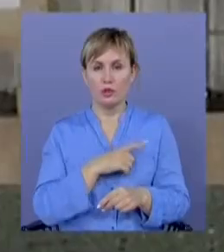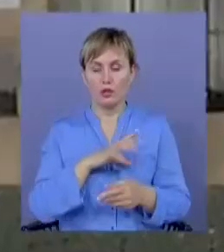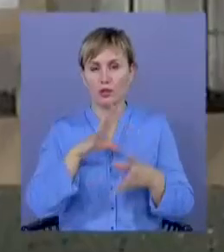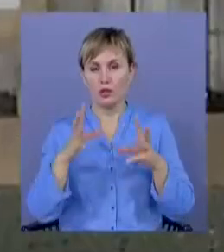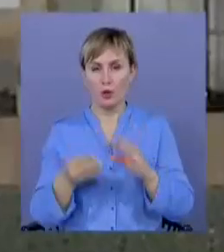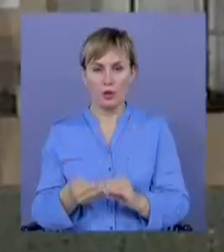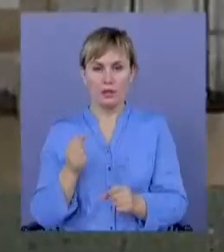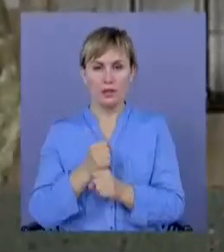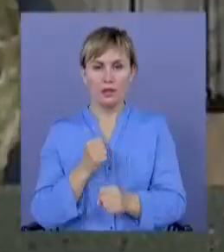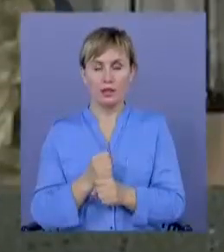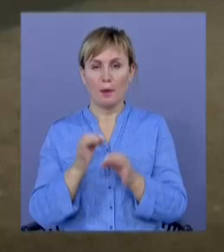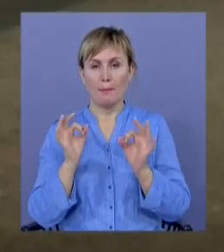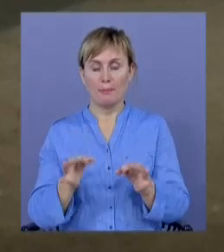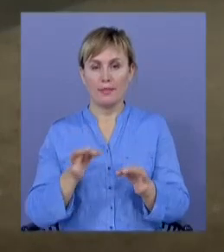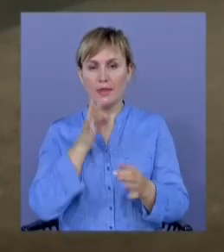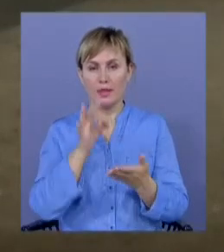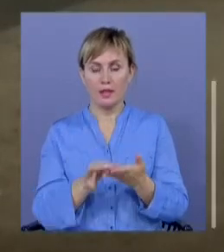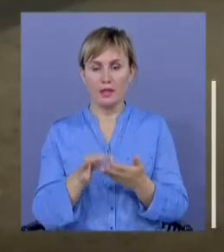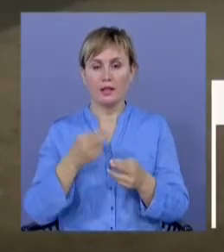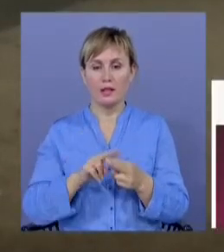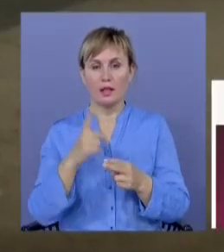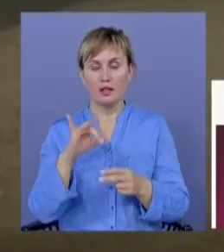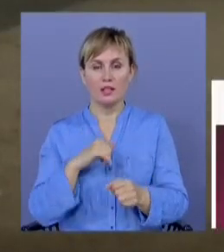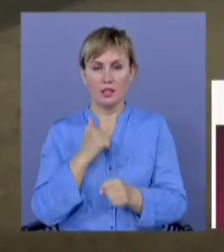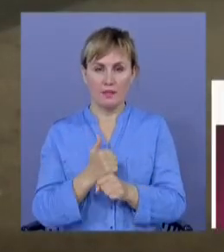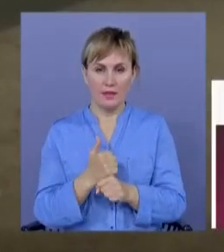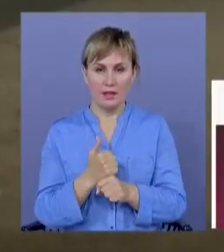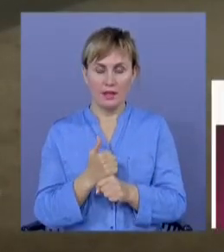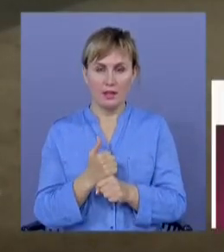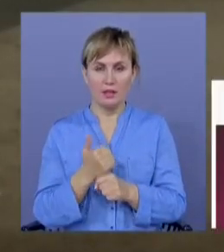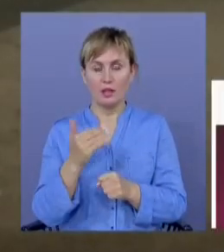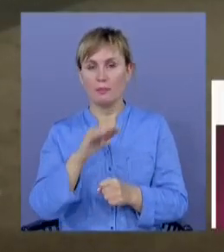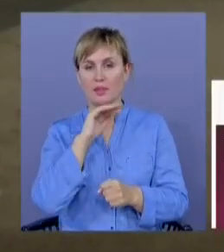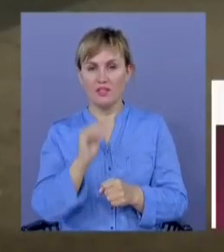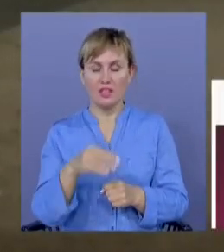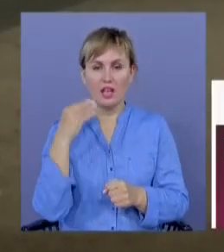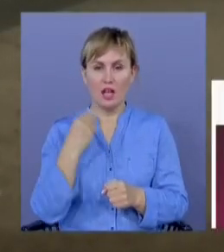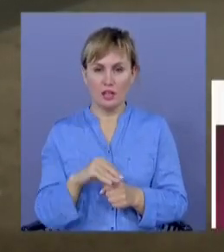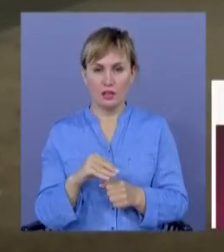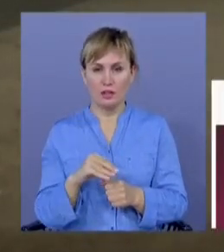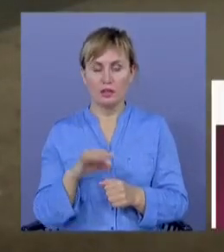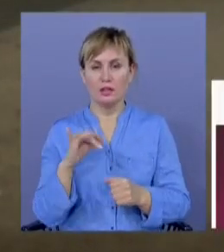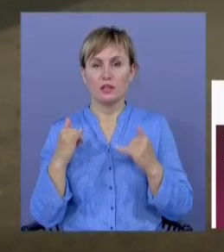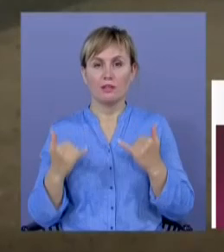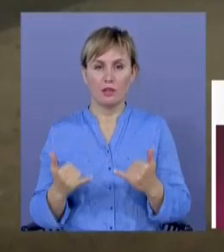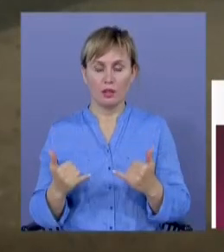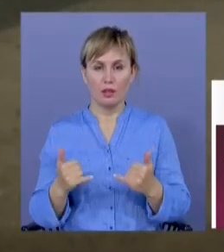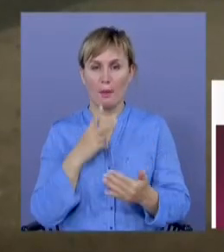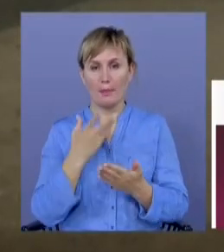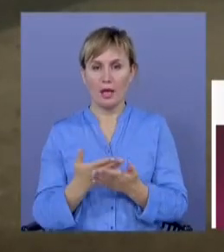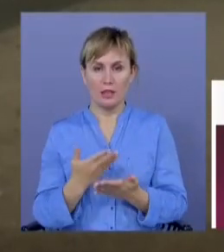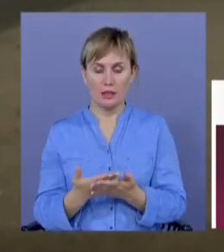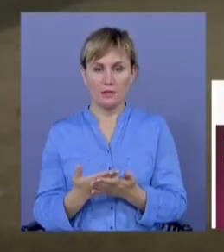подведении итогов. Правильно произвести выстрел – это одно из основных их профессиональных качеств. Сегодня